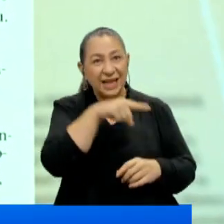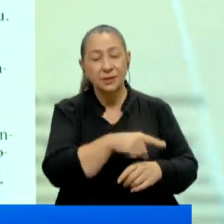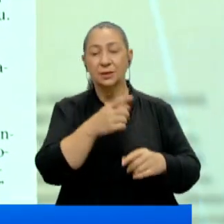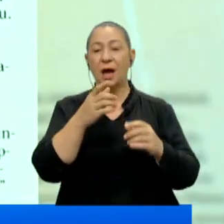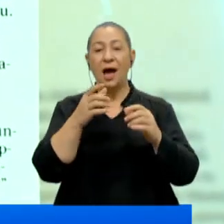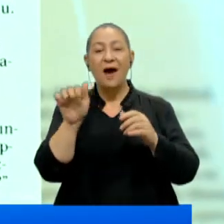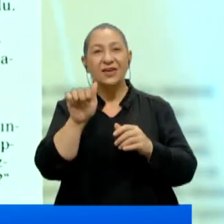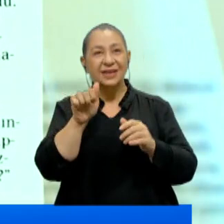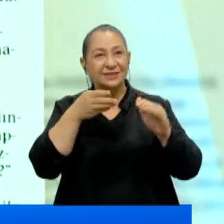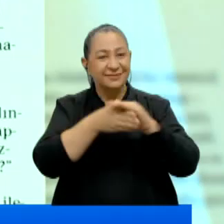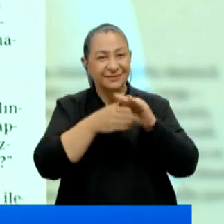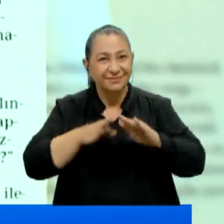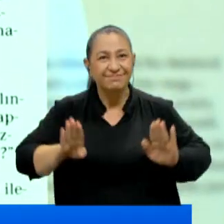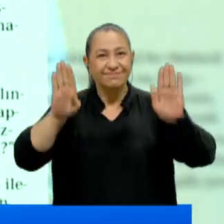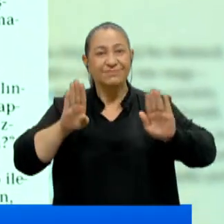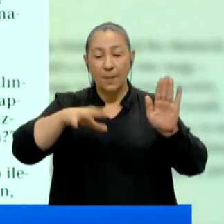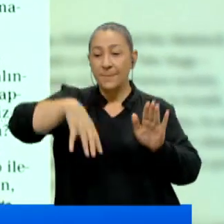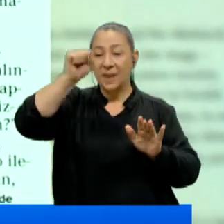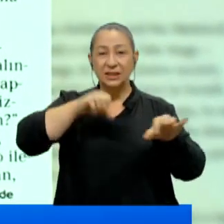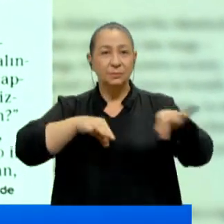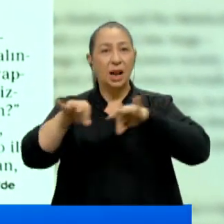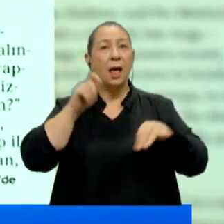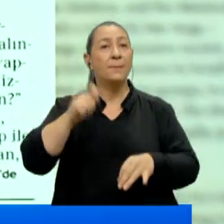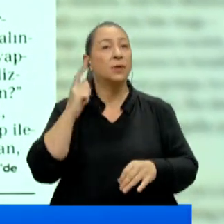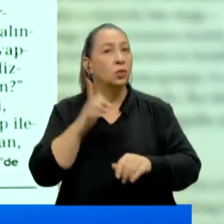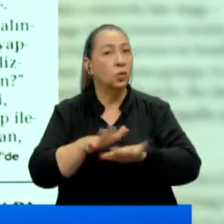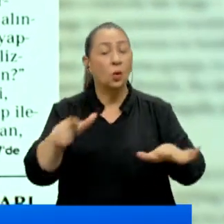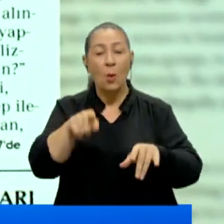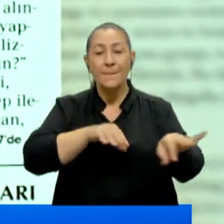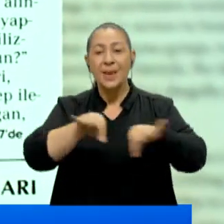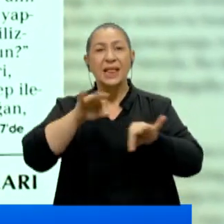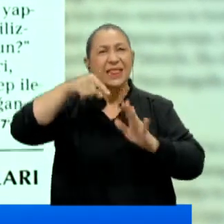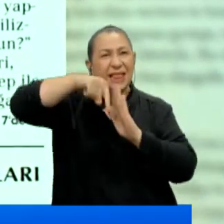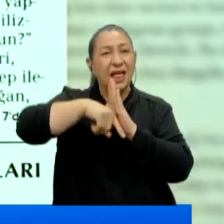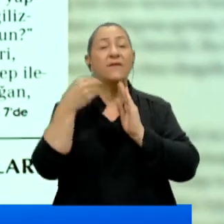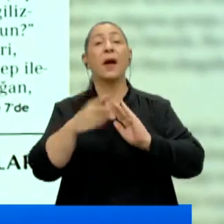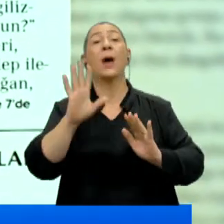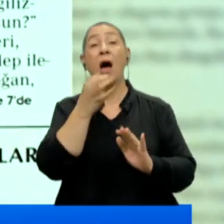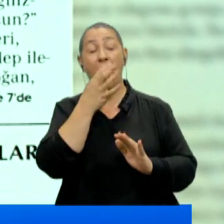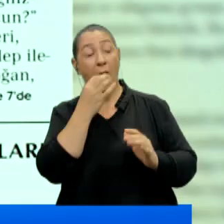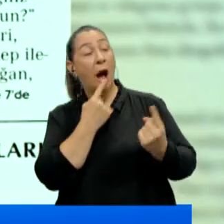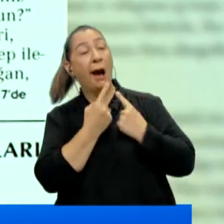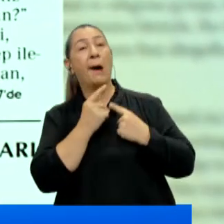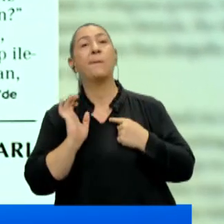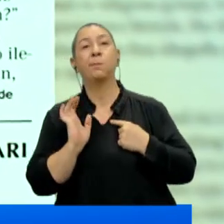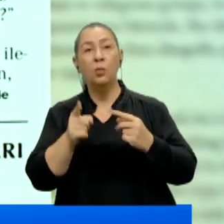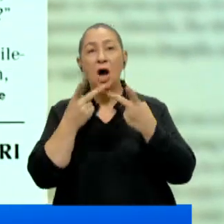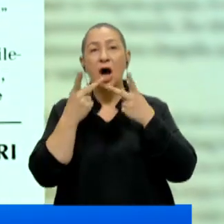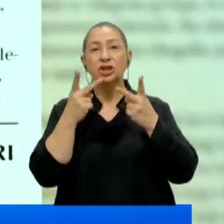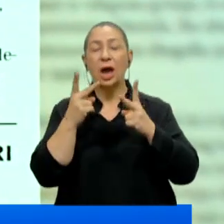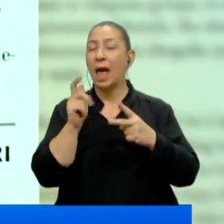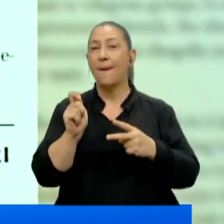Afgan sığınmacılar için merkezler kurma planı yaptıklarını duyurdu. Planın detaylarını vermeyen Wallace'ın Ankara ile konuşmadan bu